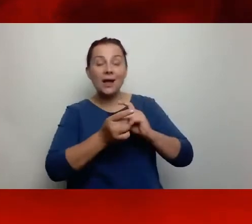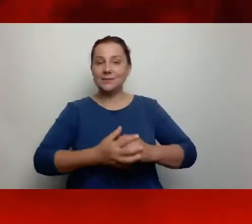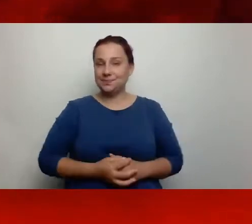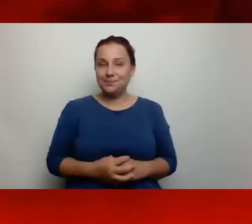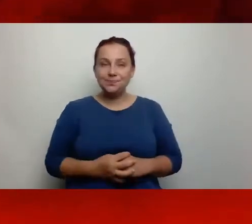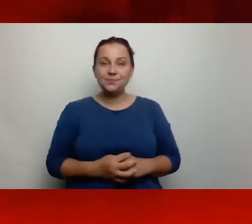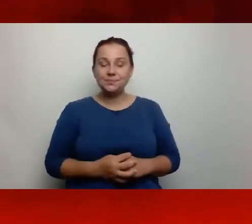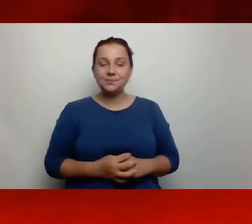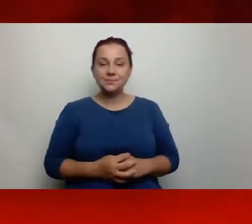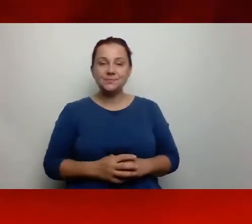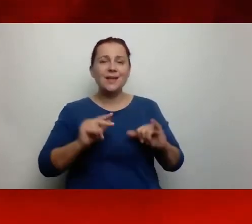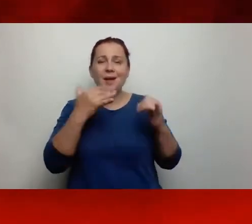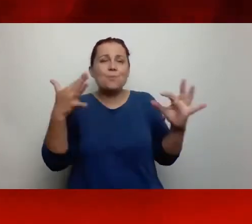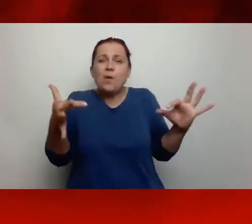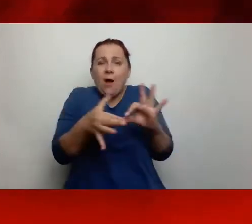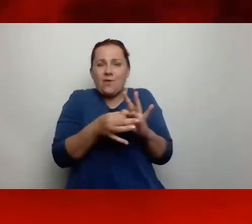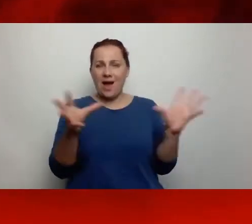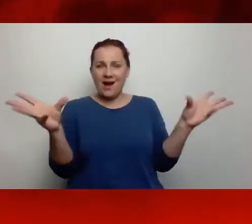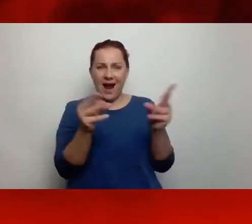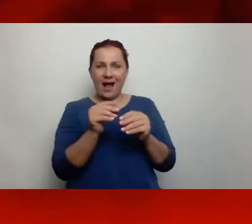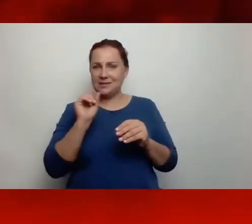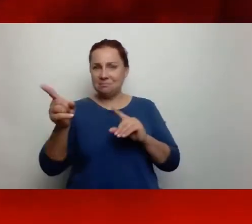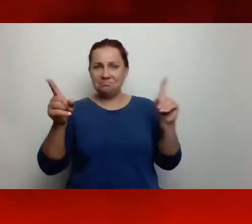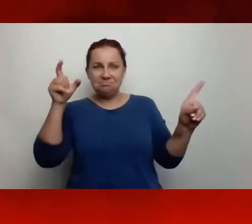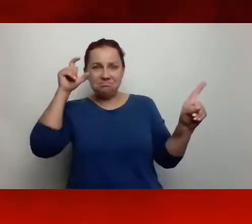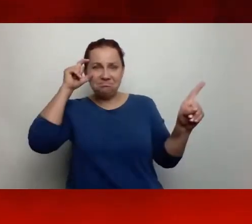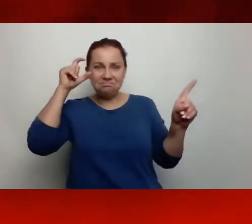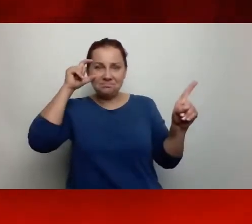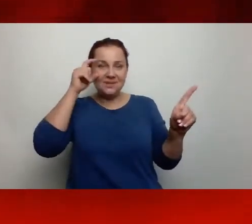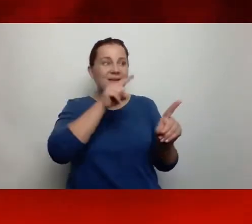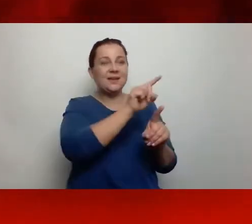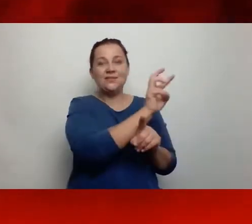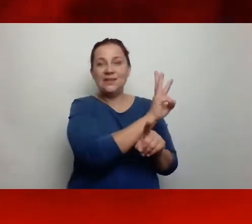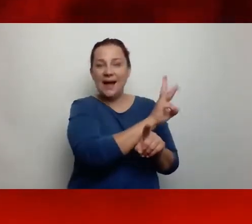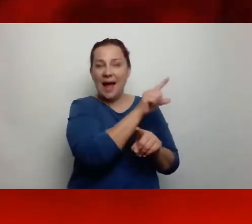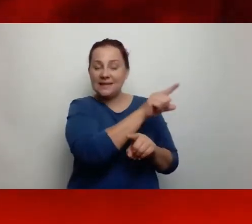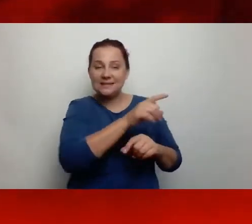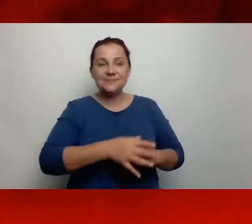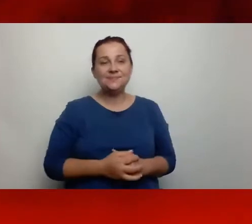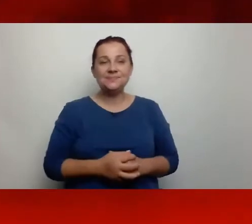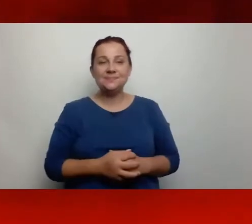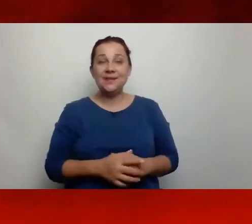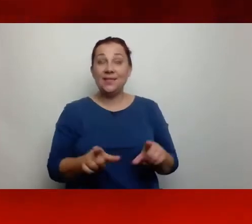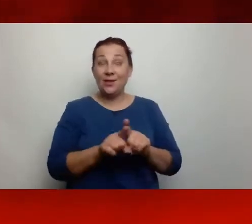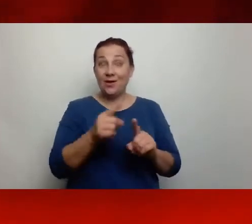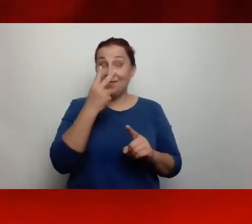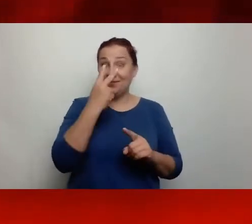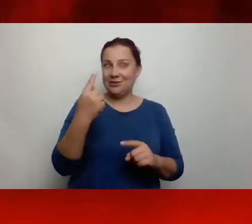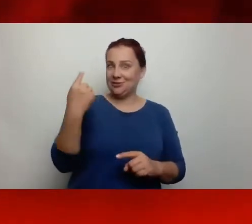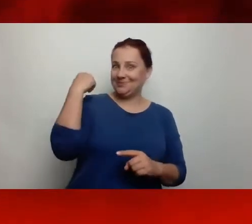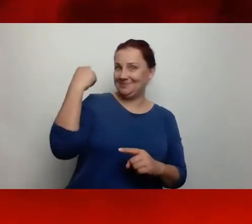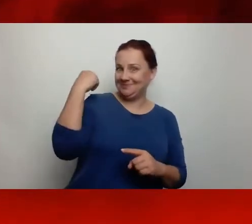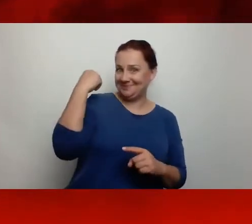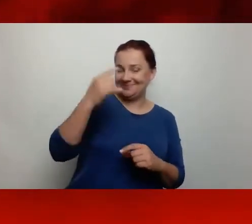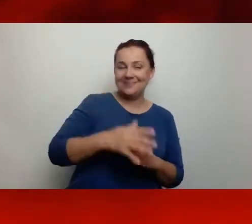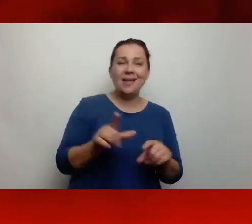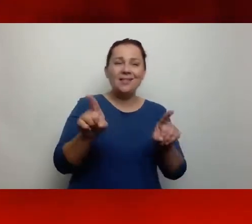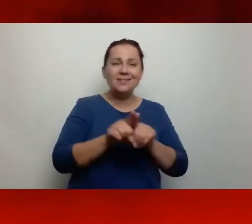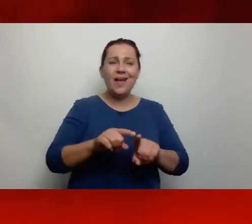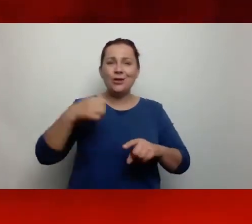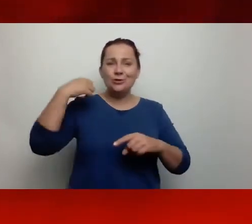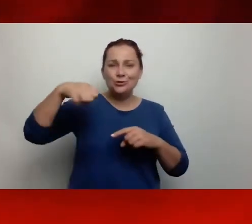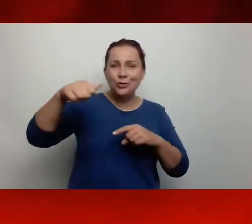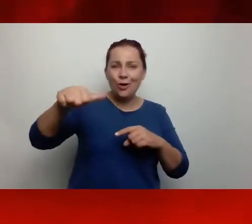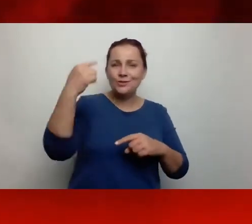samym Witkacym, jego twórczością i jego życiem. Za naszymi plecami widzicie co tydzień kolejne podobizny